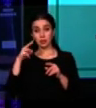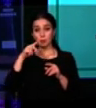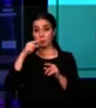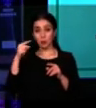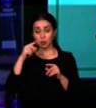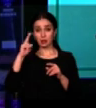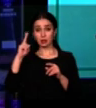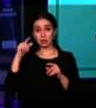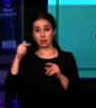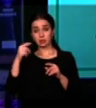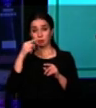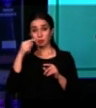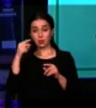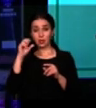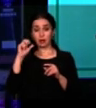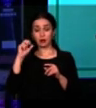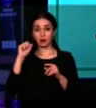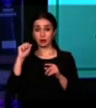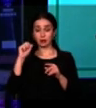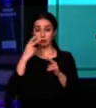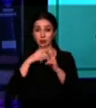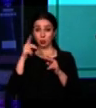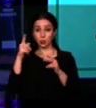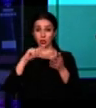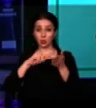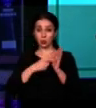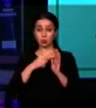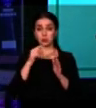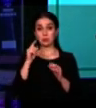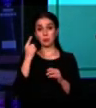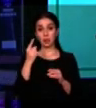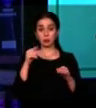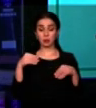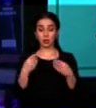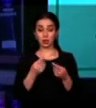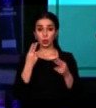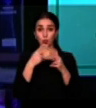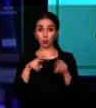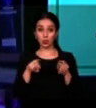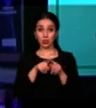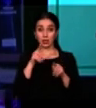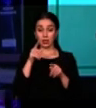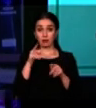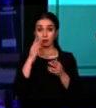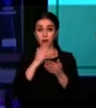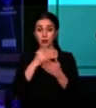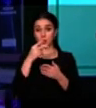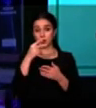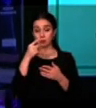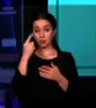minus katangens alfaga teng. Ularning ko'paytmasi 1 ni beradi. Demak, quyidagi ifoda 1 ga teng